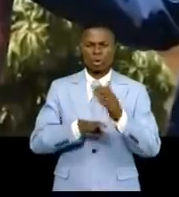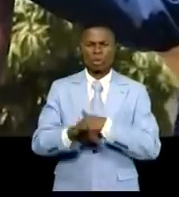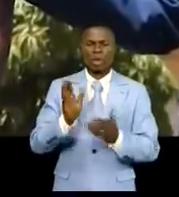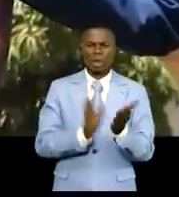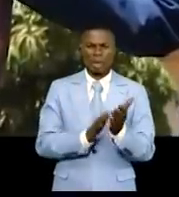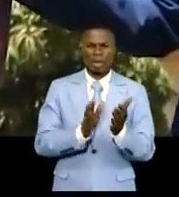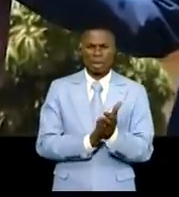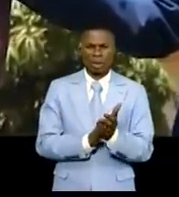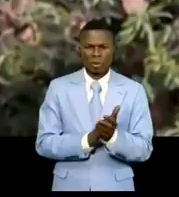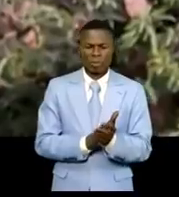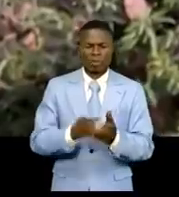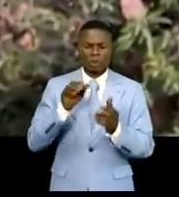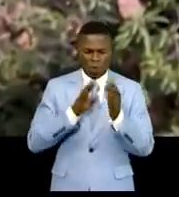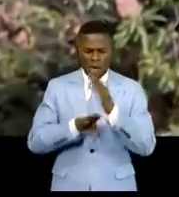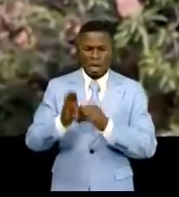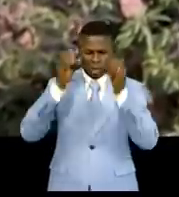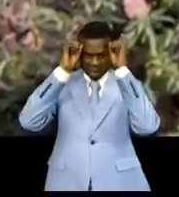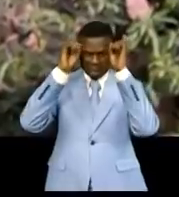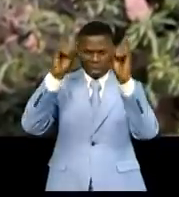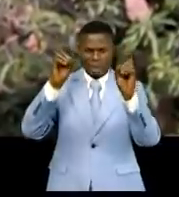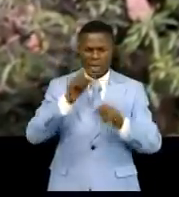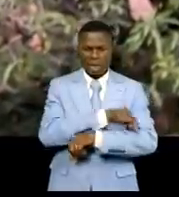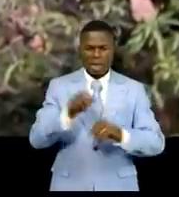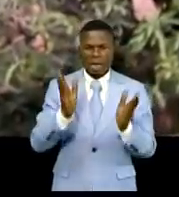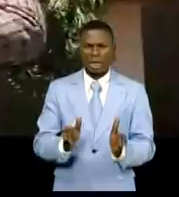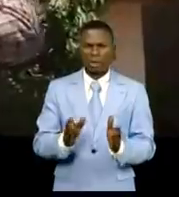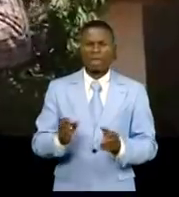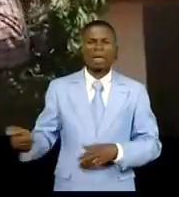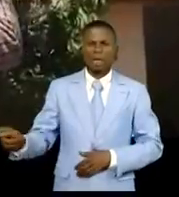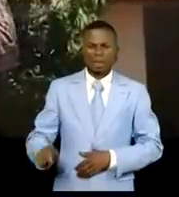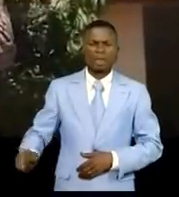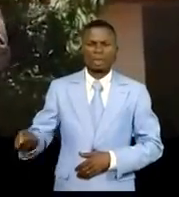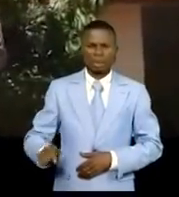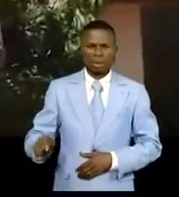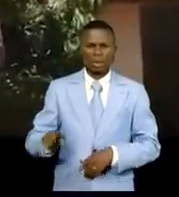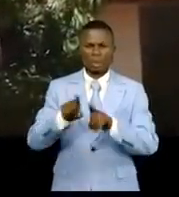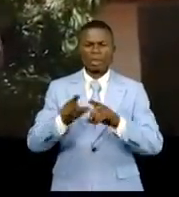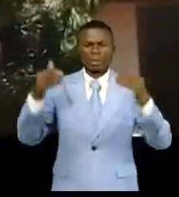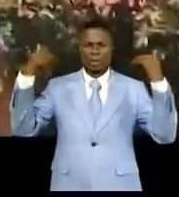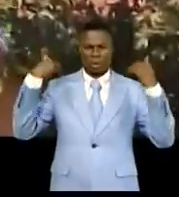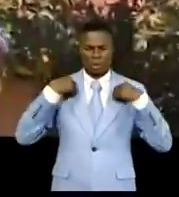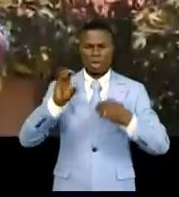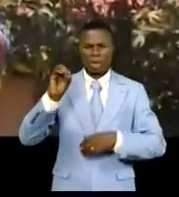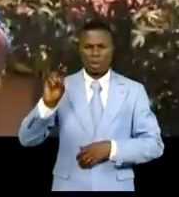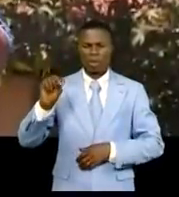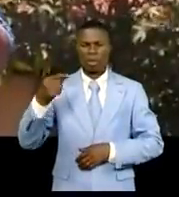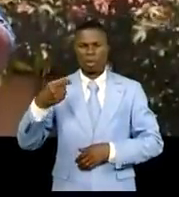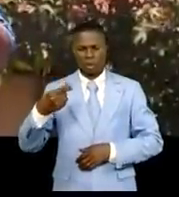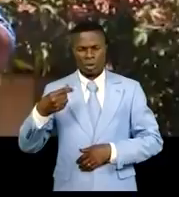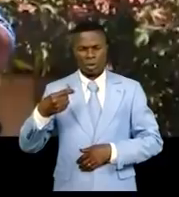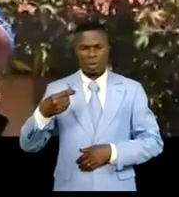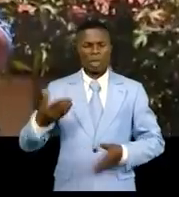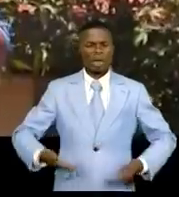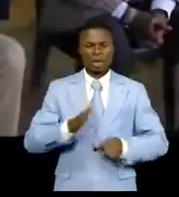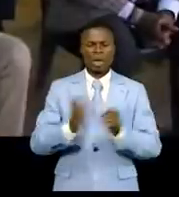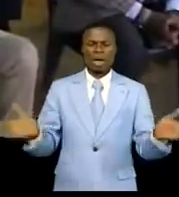à l'éducation. L'administrateur du territoire, le Proved et autorité des ONG louent l'initiative et